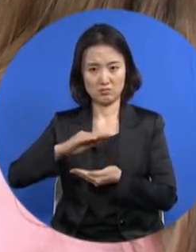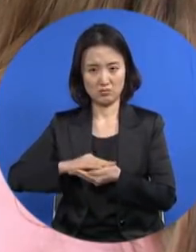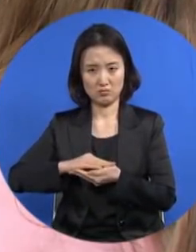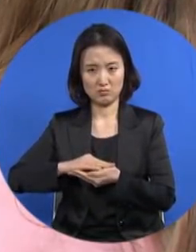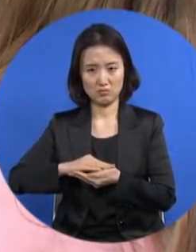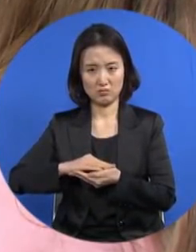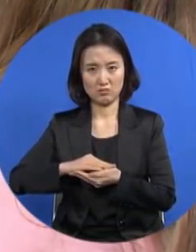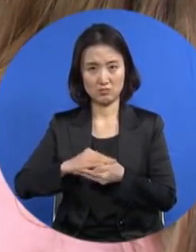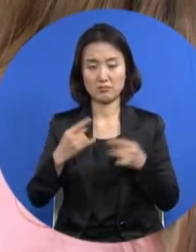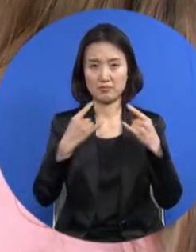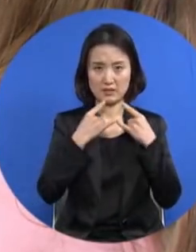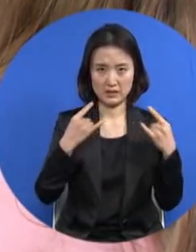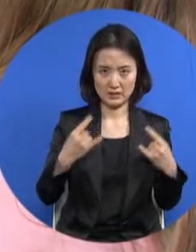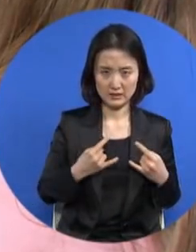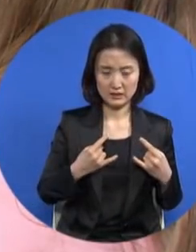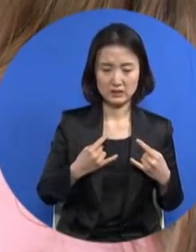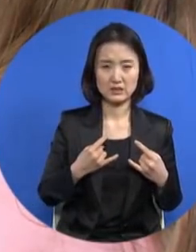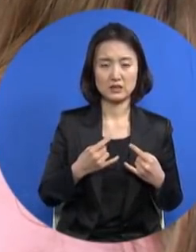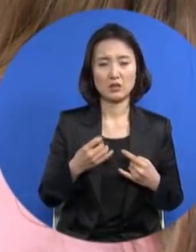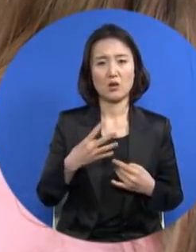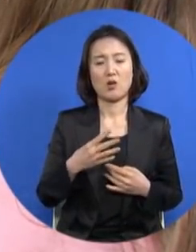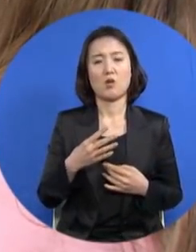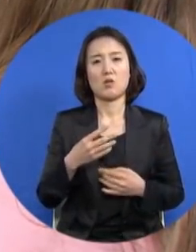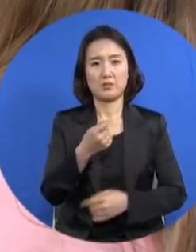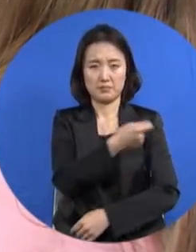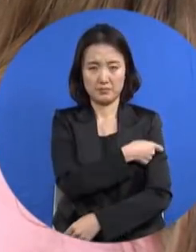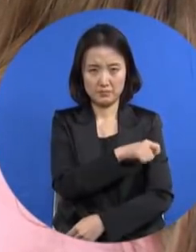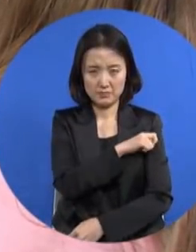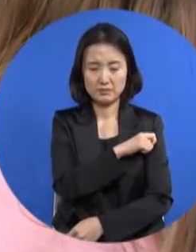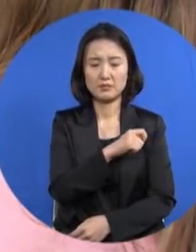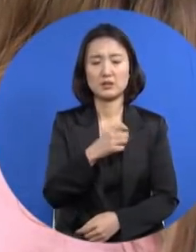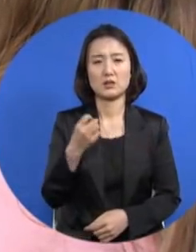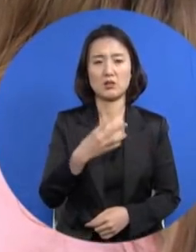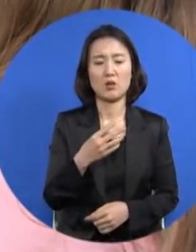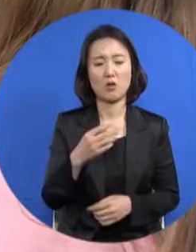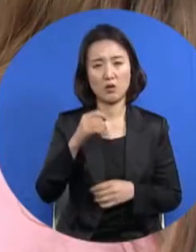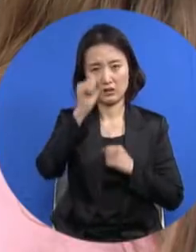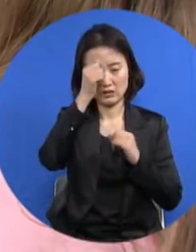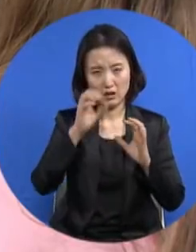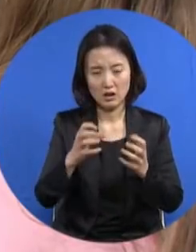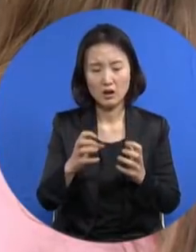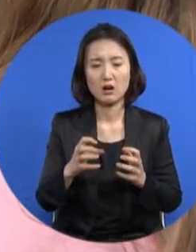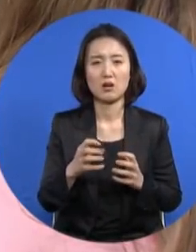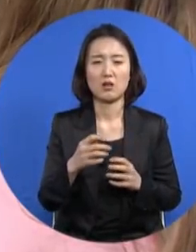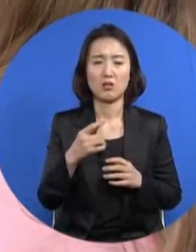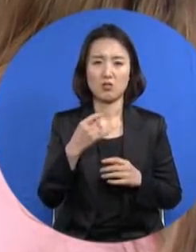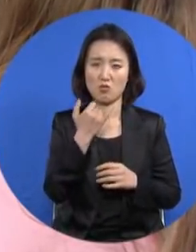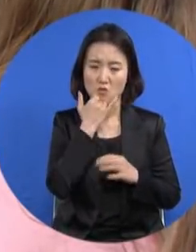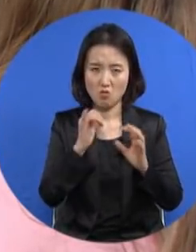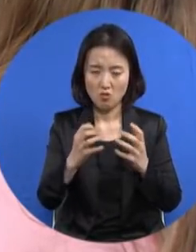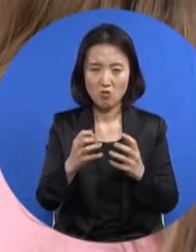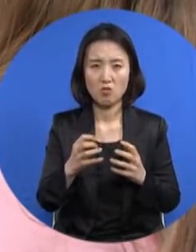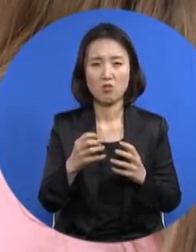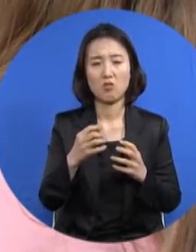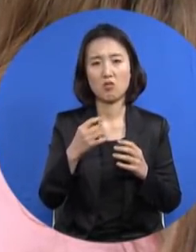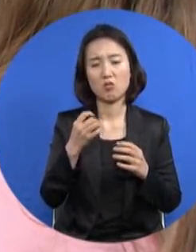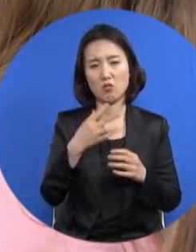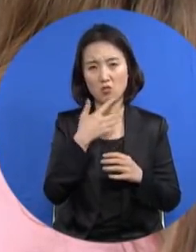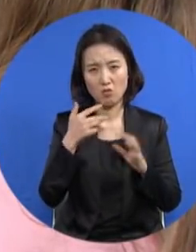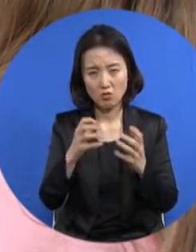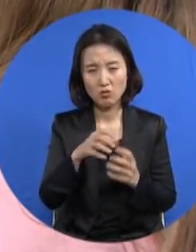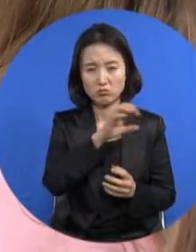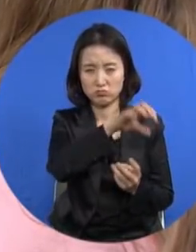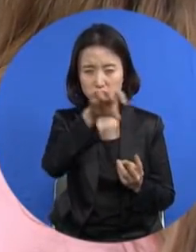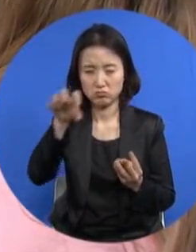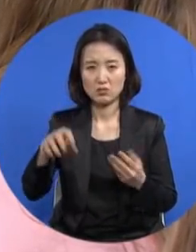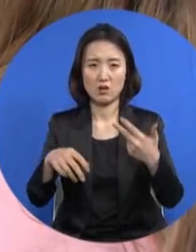프랑스, 스페인, 벨기, 그리고 이태리, 독일, 영국 7개의 나라에 저희 브랜드가 들어가